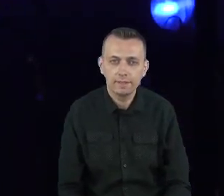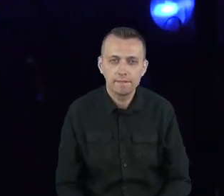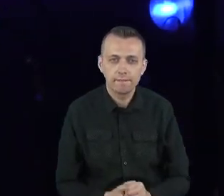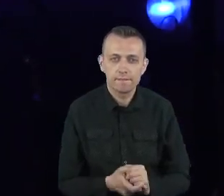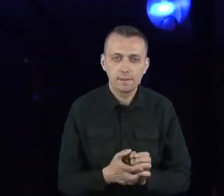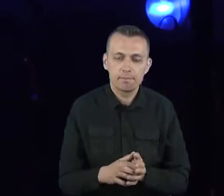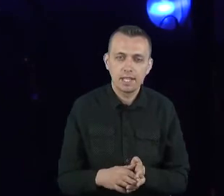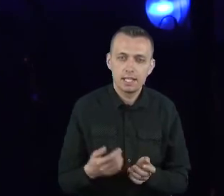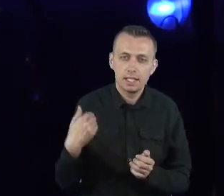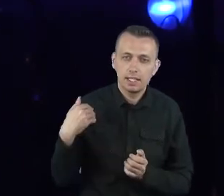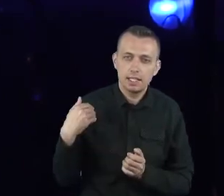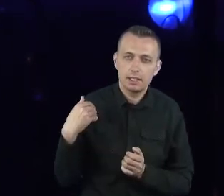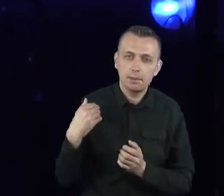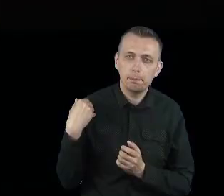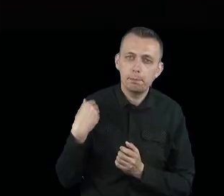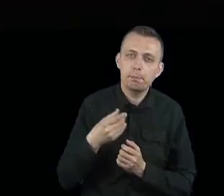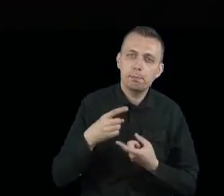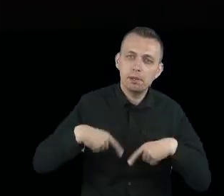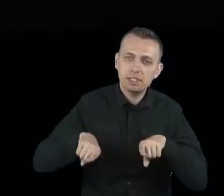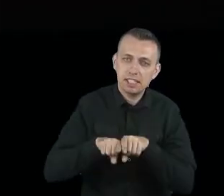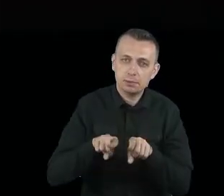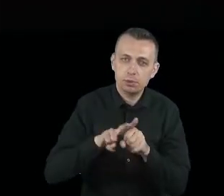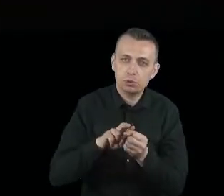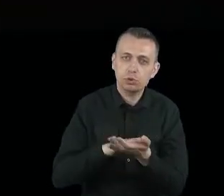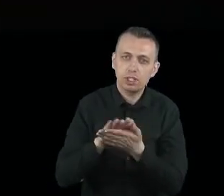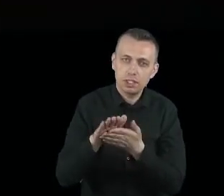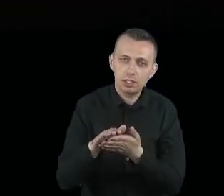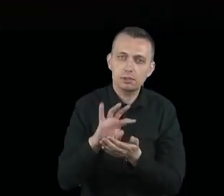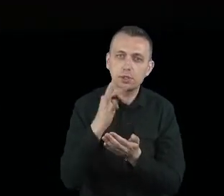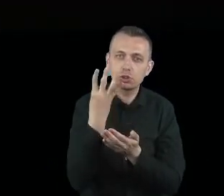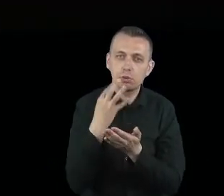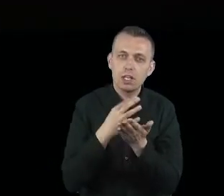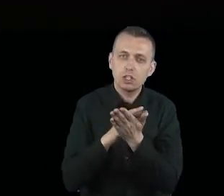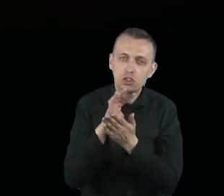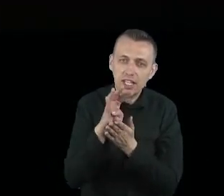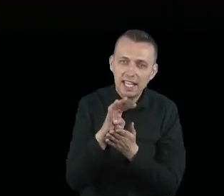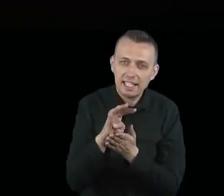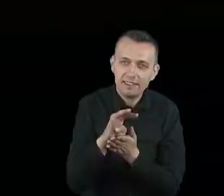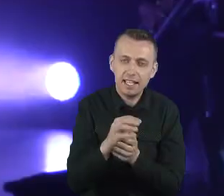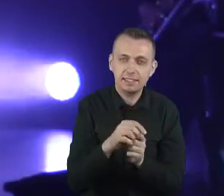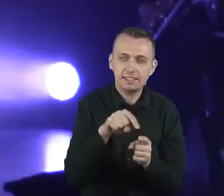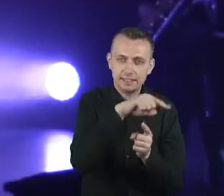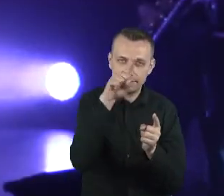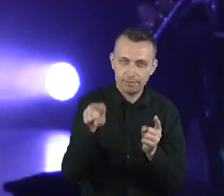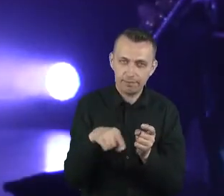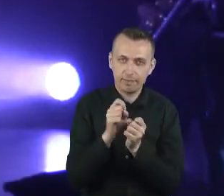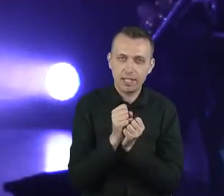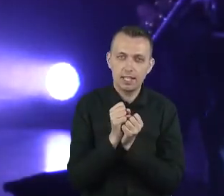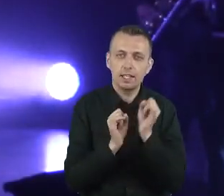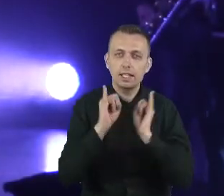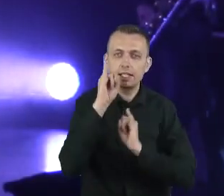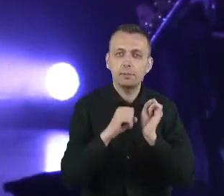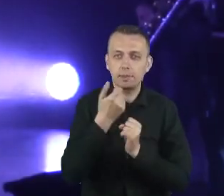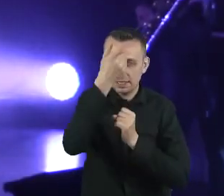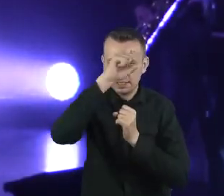Wojciech Waglewski z kolegami w klimatycznym anturażu rozpoczęli 14. edycję festiwalu Złoty Środek Poezji.